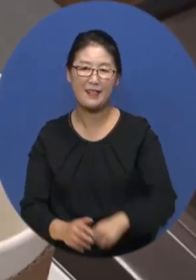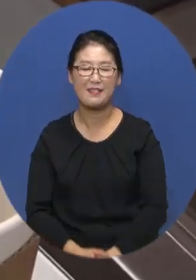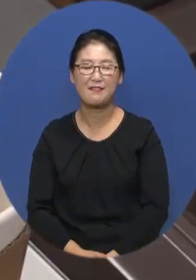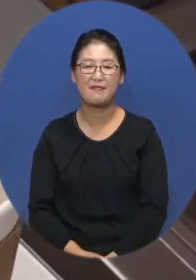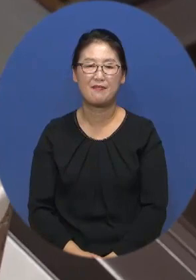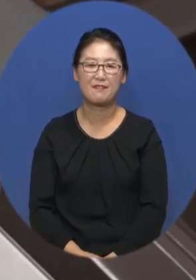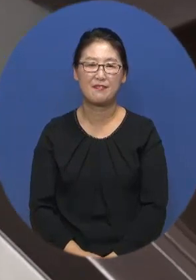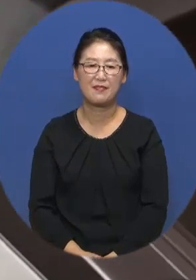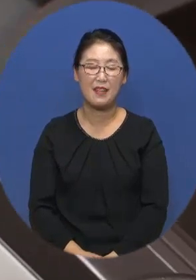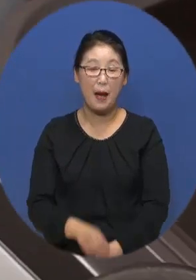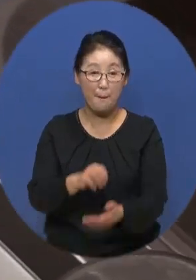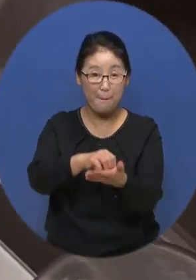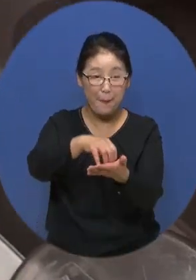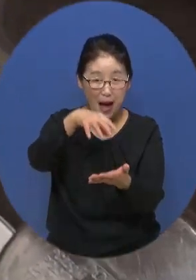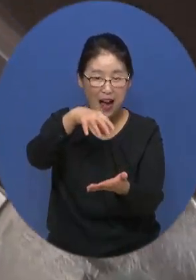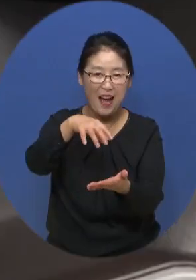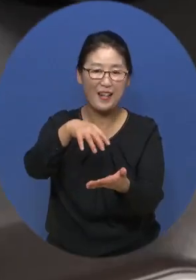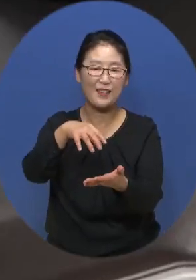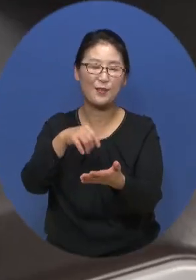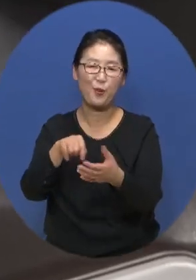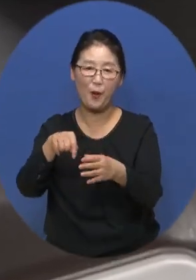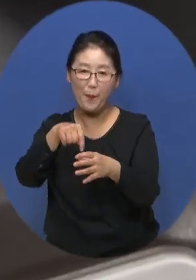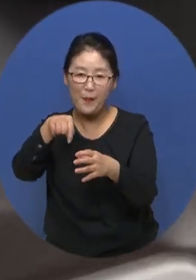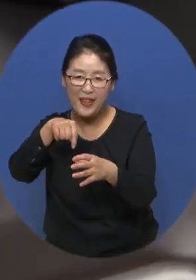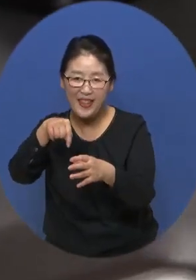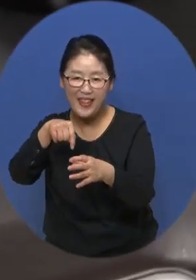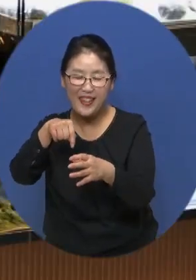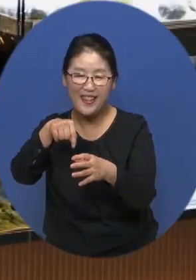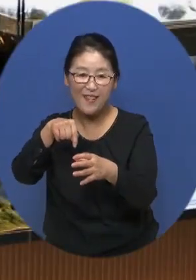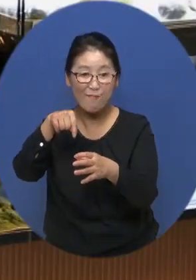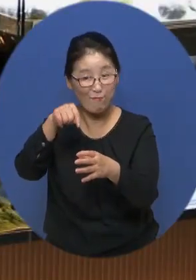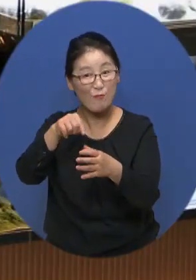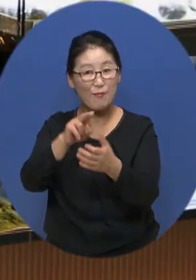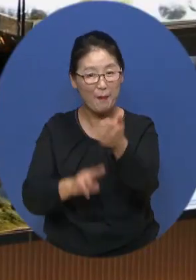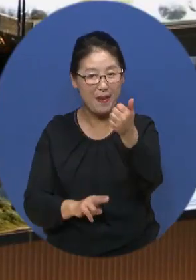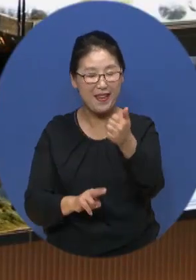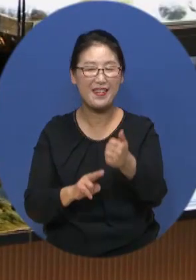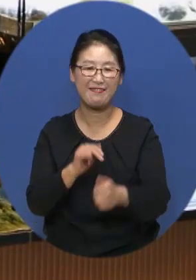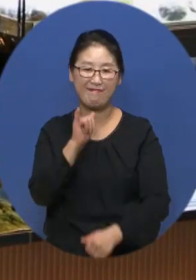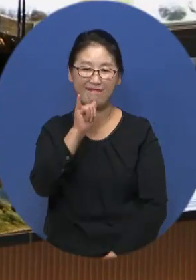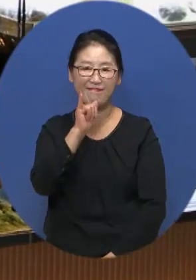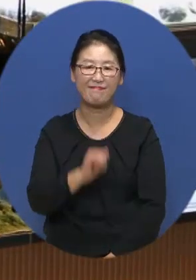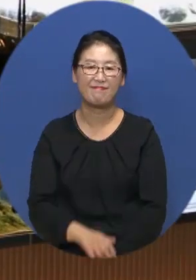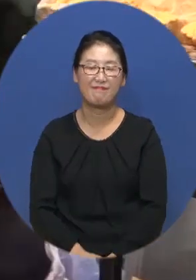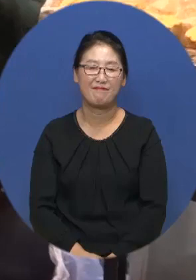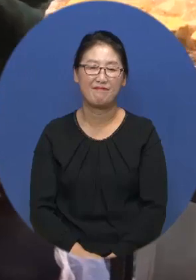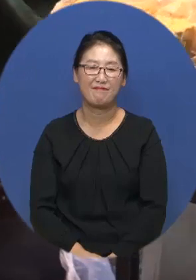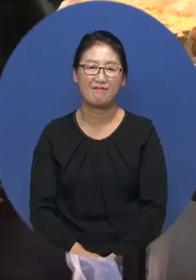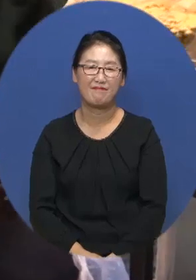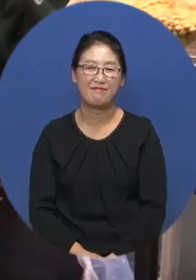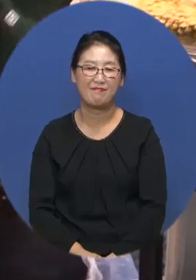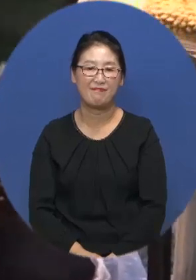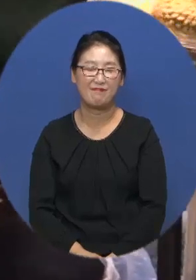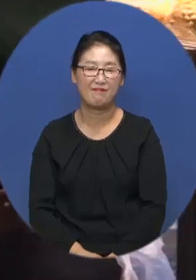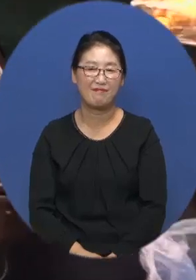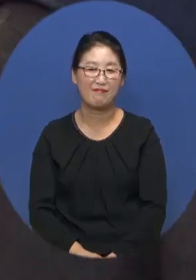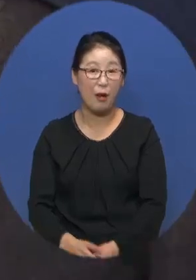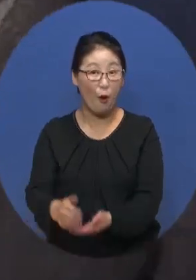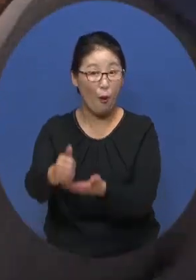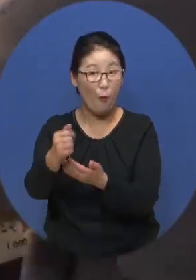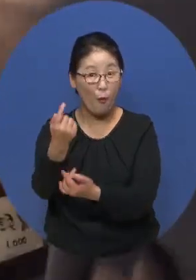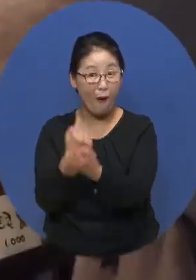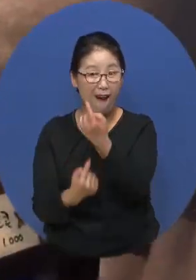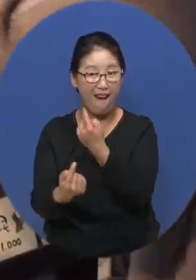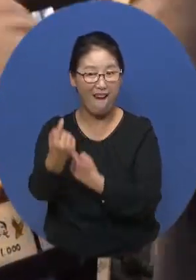이곳에서는 베이커리뿐만 아니라 맛있는 차와 커피도 만나볼 수 있다고 하는데요. 그래서인지 손님들의 발길이 끊이지 않습니다.